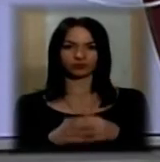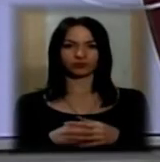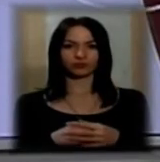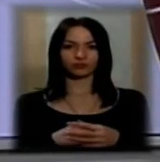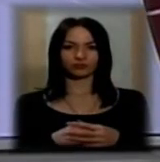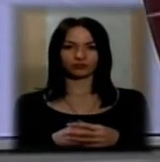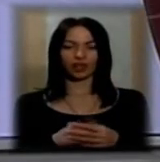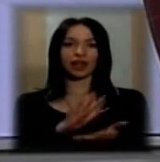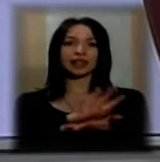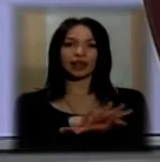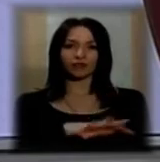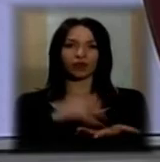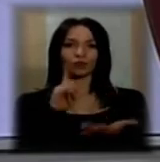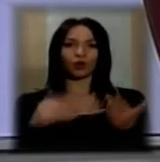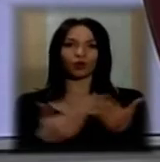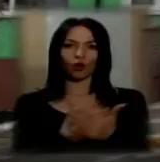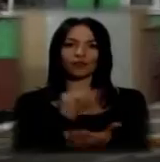Тривають новини, і далі ви побачите.